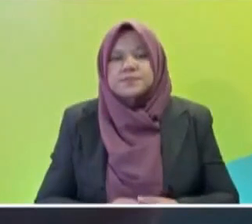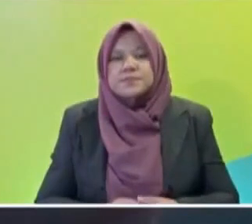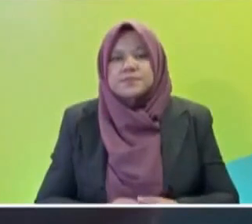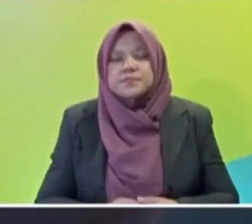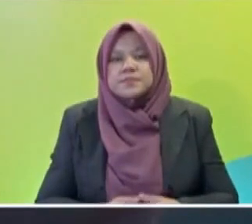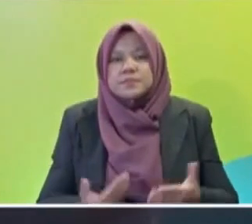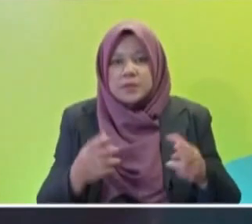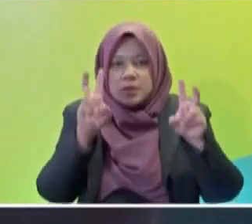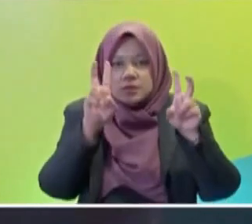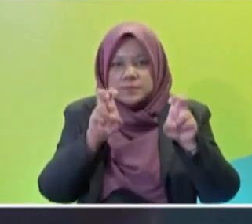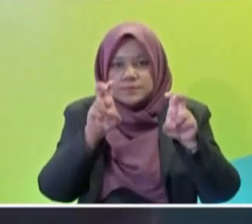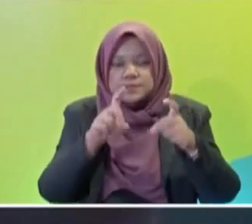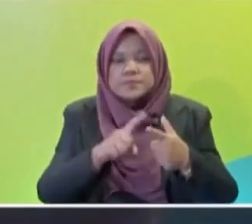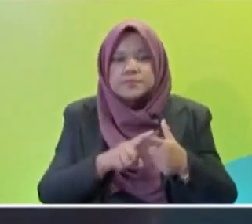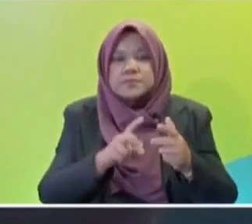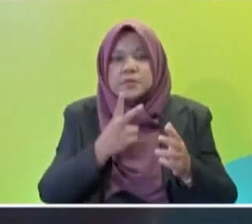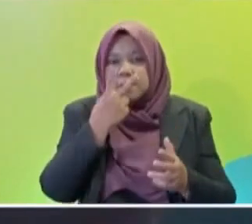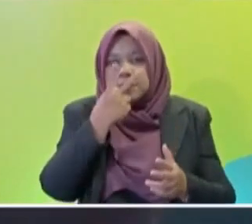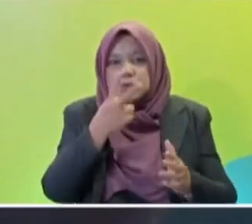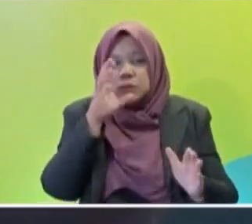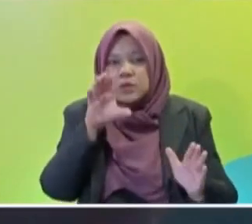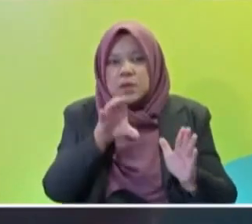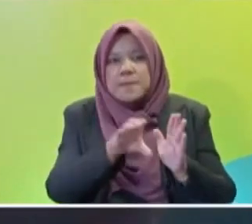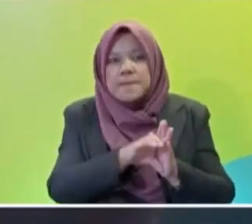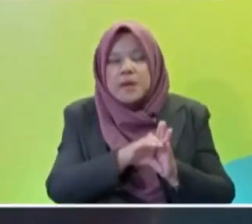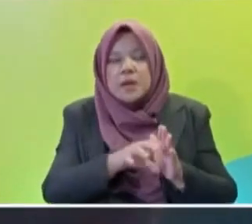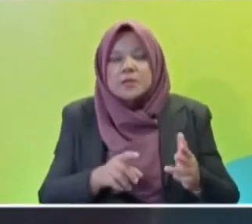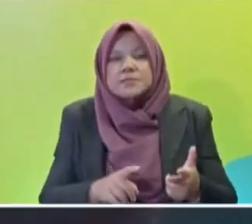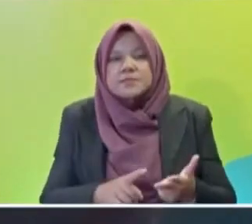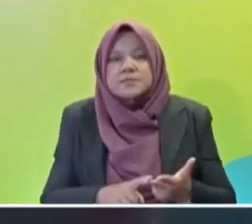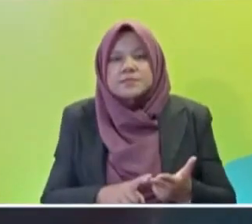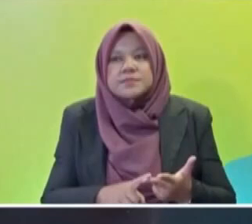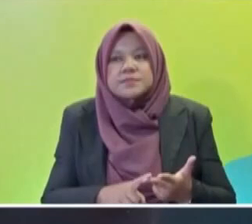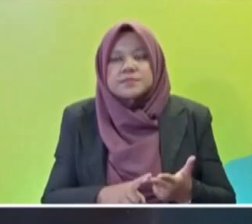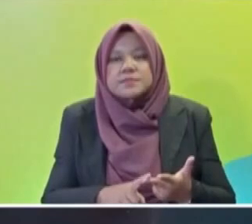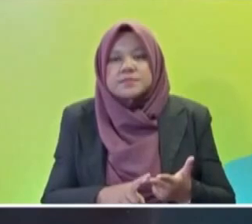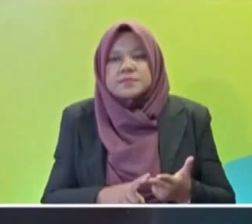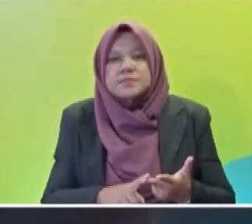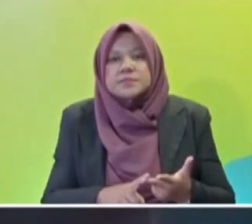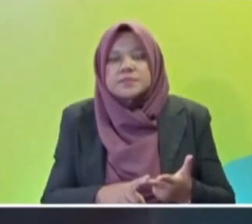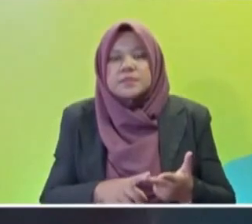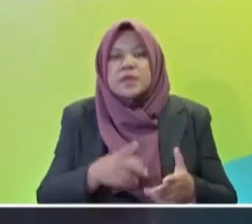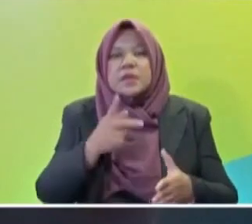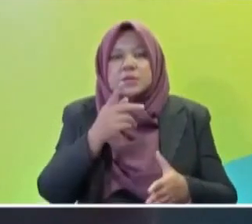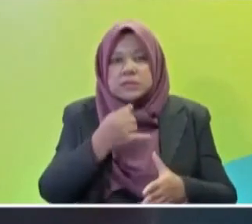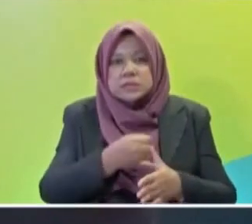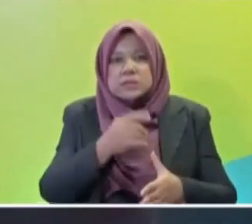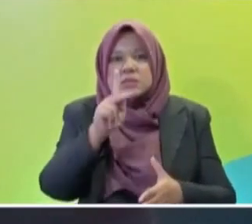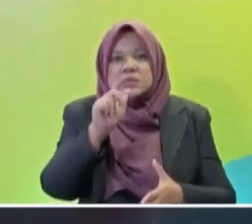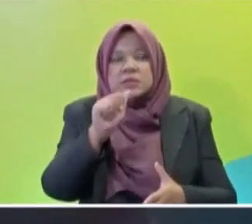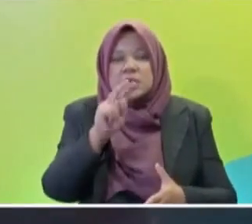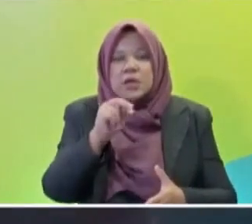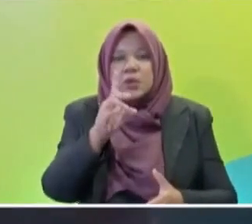ada hijau ya dan lagi satu tajuk kandungan teks Iya kandungan gitu